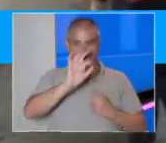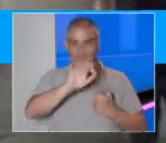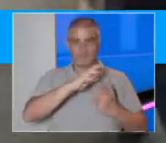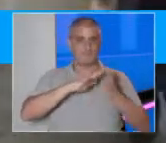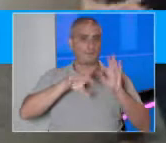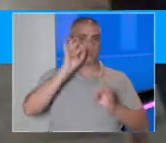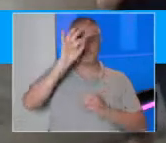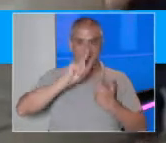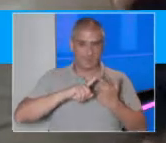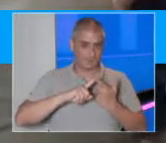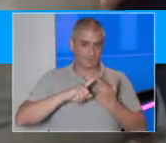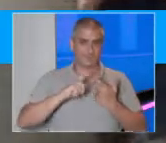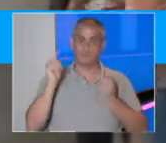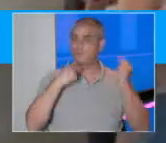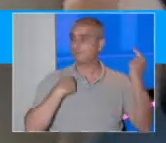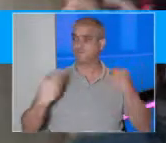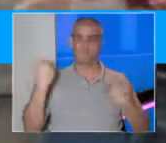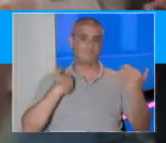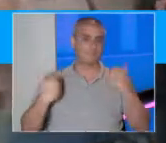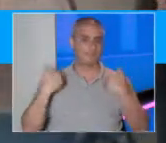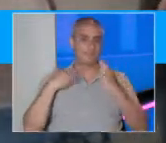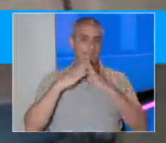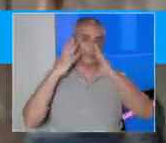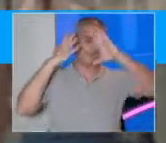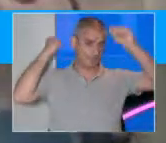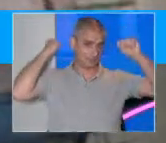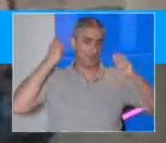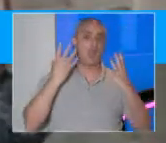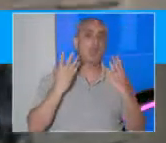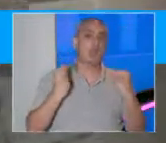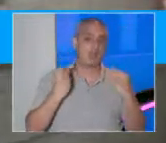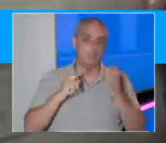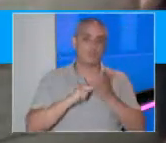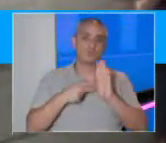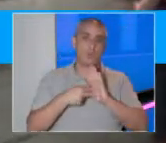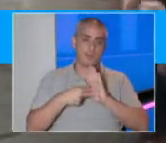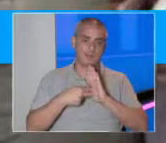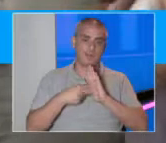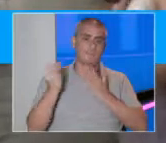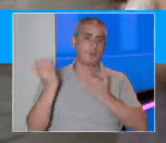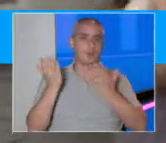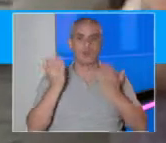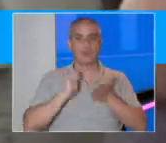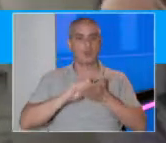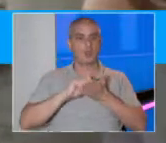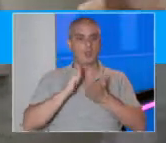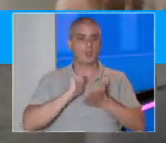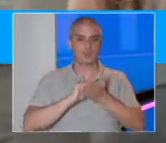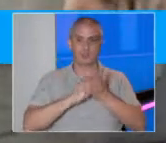בבית הנבחרים. מגיעים אליי לבית השגריר המון פוליטיקאים ועורכי עיתונים